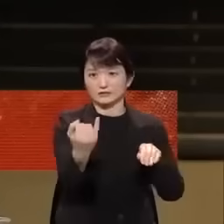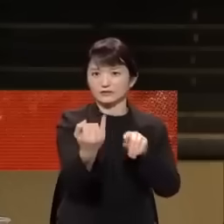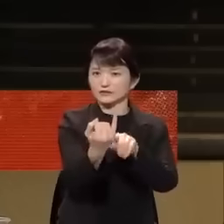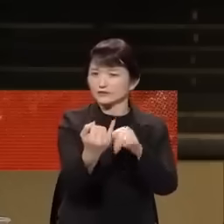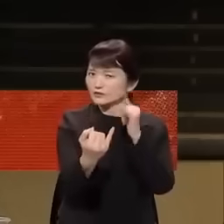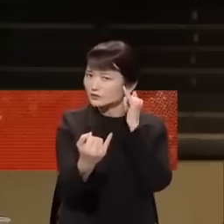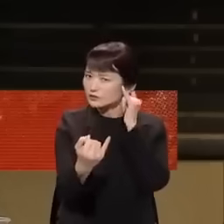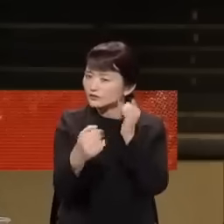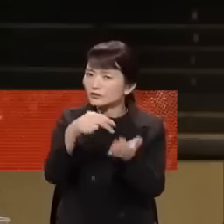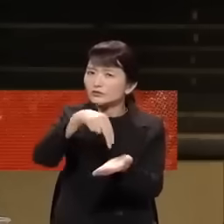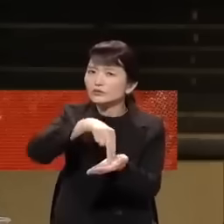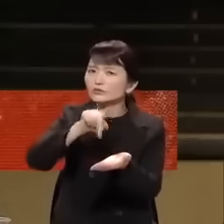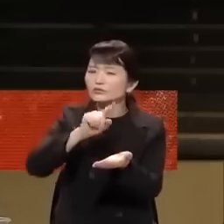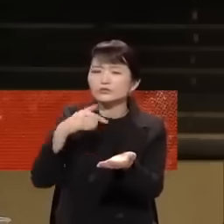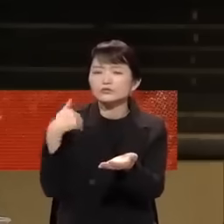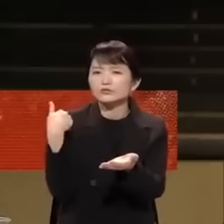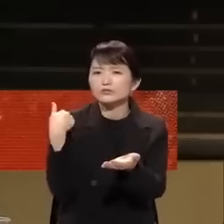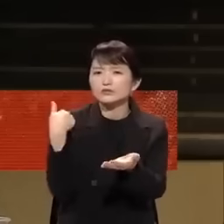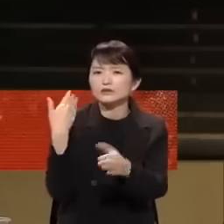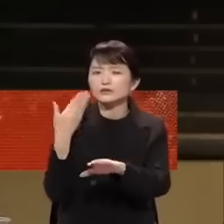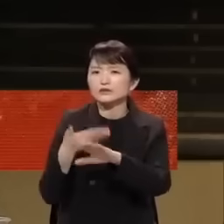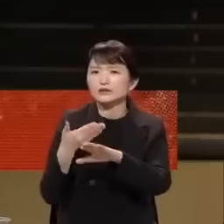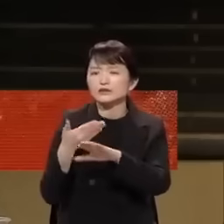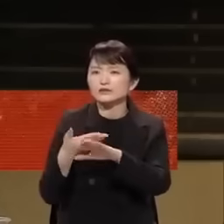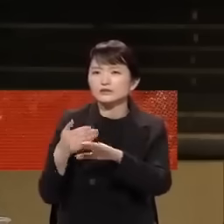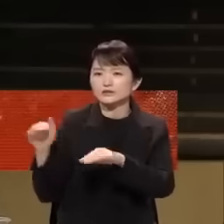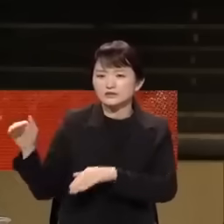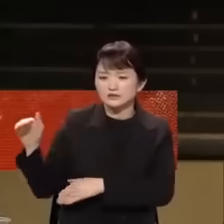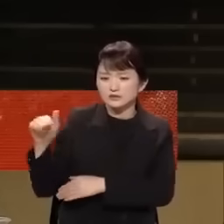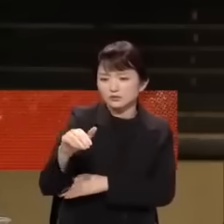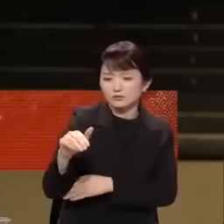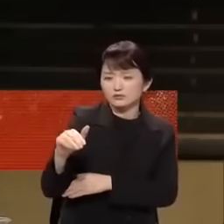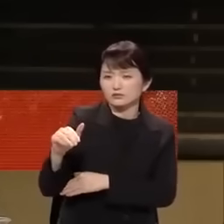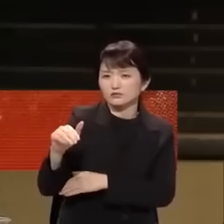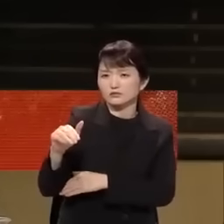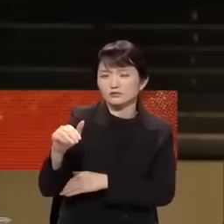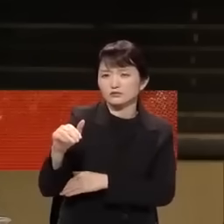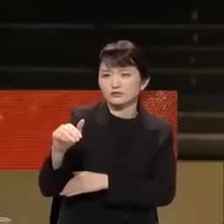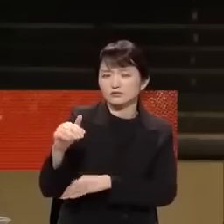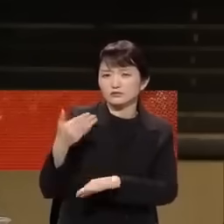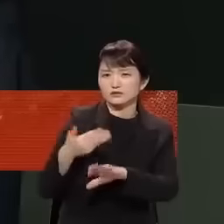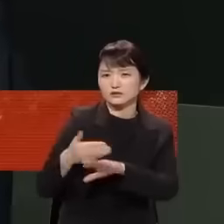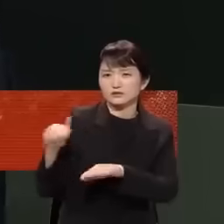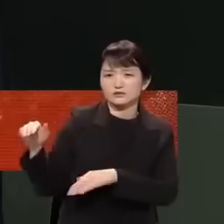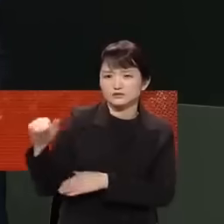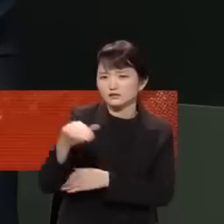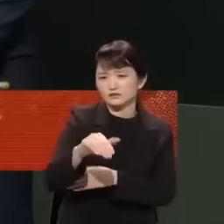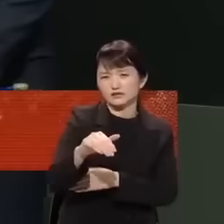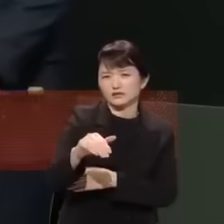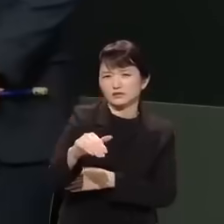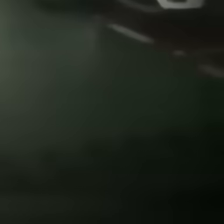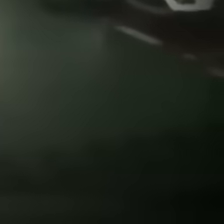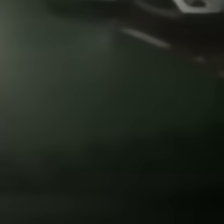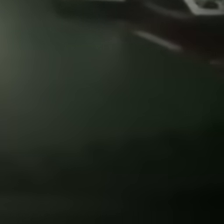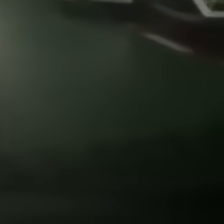건지 또 다른 차가 들어오려고 저 자리를 막고 있었던 건지 그게 좀 궁금합니다. 자리를 막고 있었던